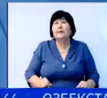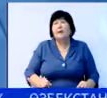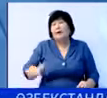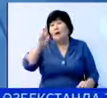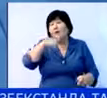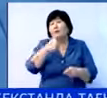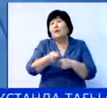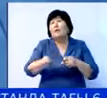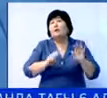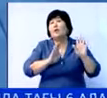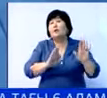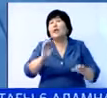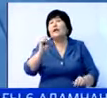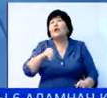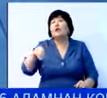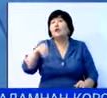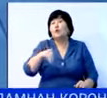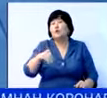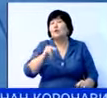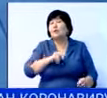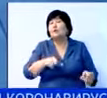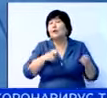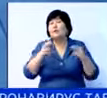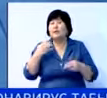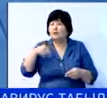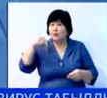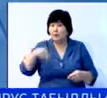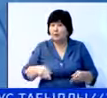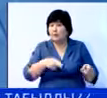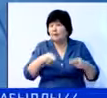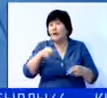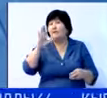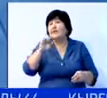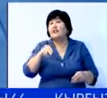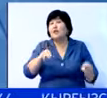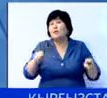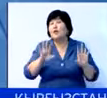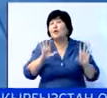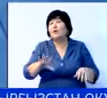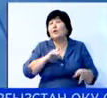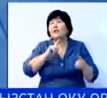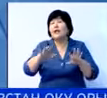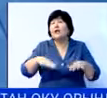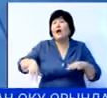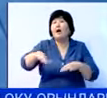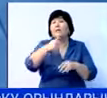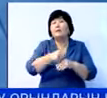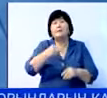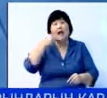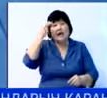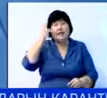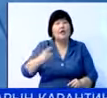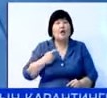Үкімет басшысының орынбасары Ералы Тоғжанов жұмыс сапарымен Сыр өңірінде болды. Вице-премьер төрағалығымен өткен жиында аймақ басшысы қытайлық